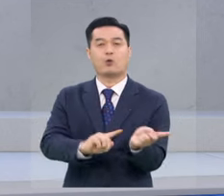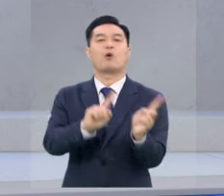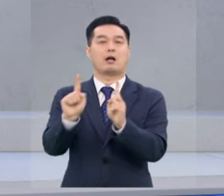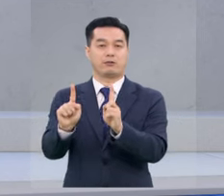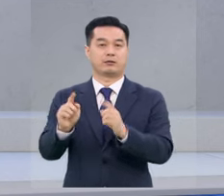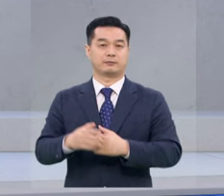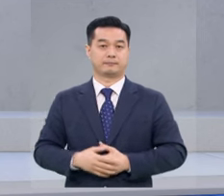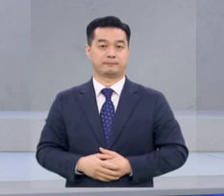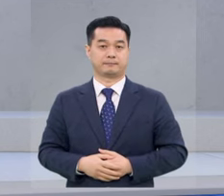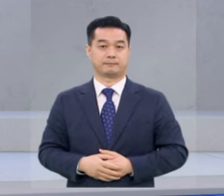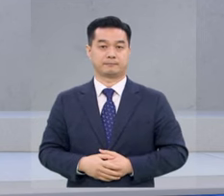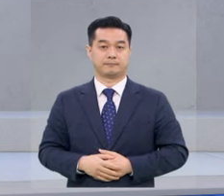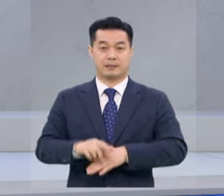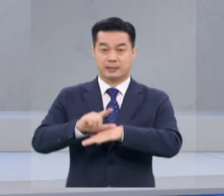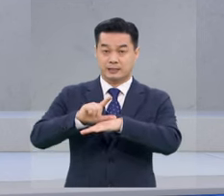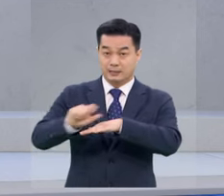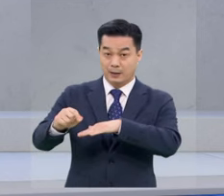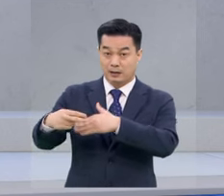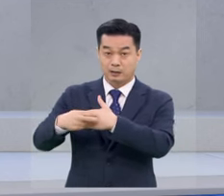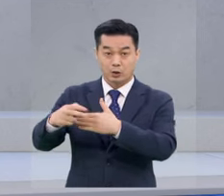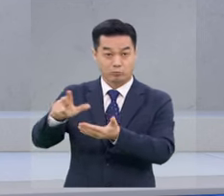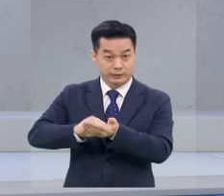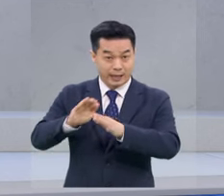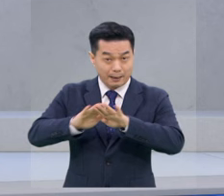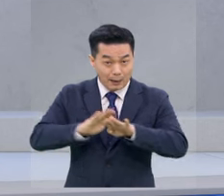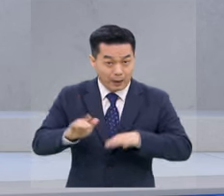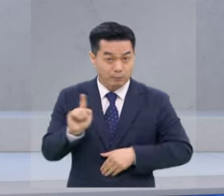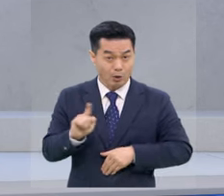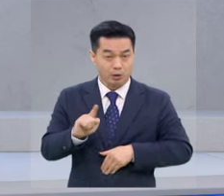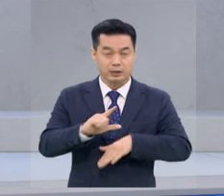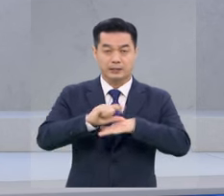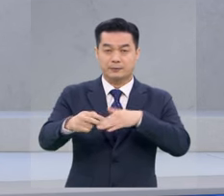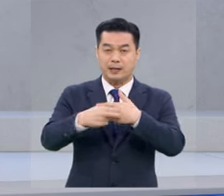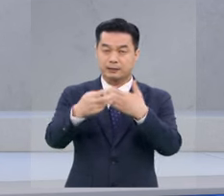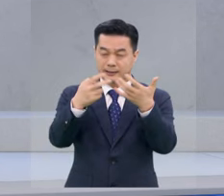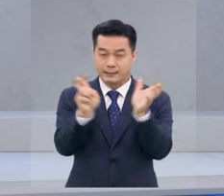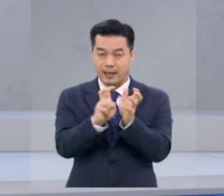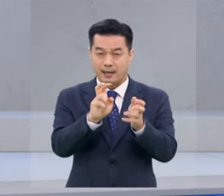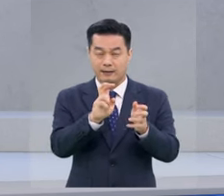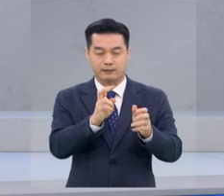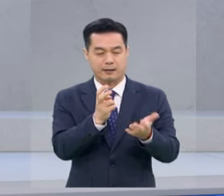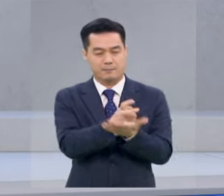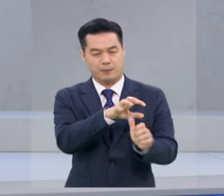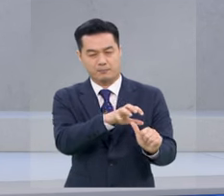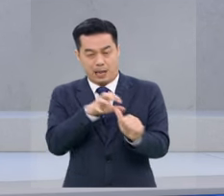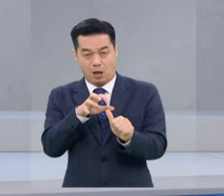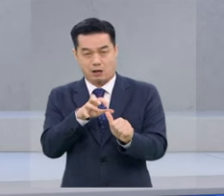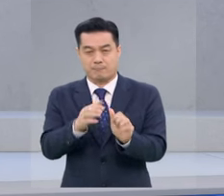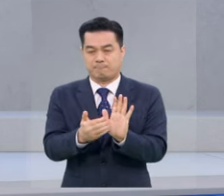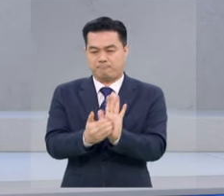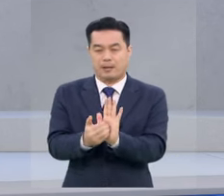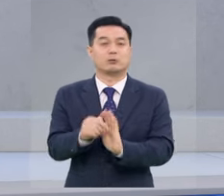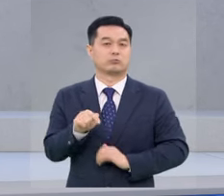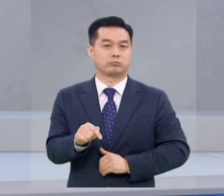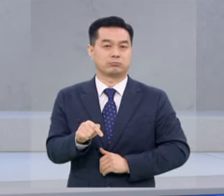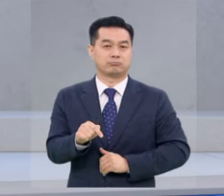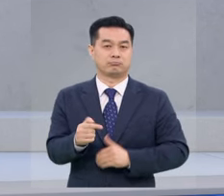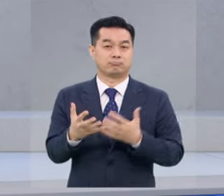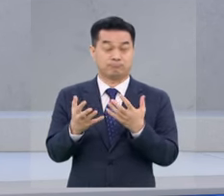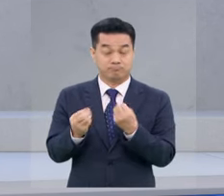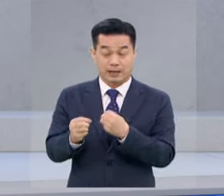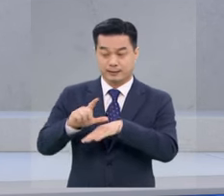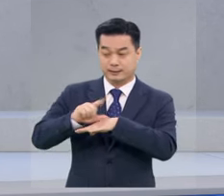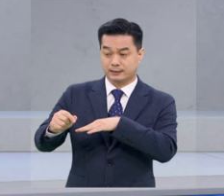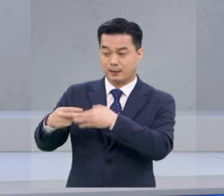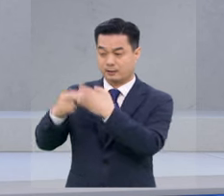지방의료 문제의 묘안은 지방 의대의 편법을 바로 잡는 것입니다 많은 지방의대 그이 서울의 재벌